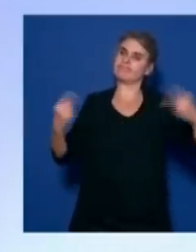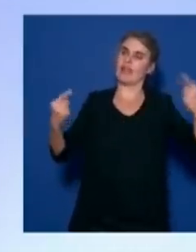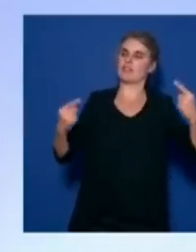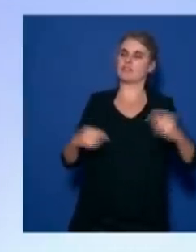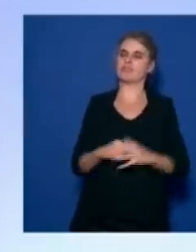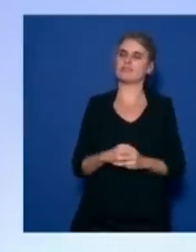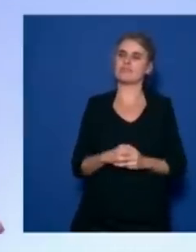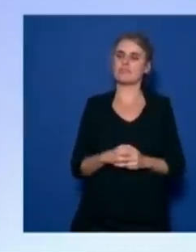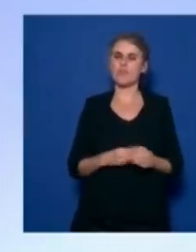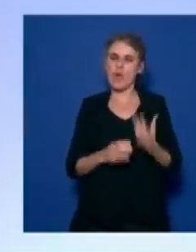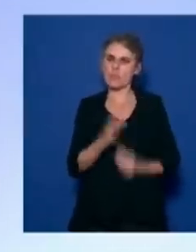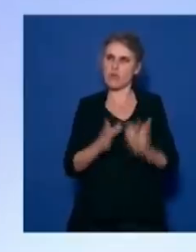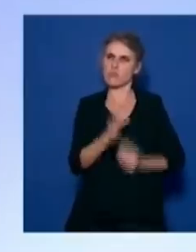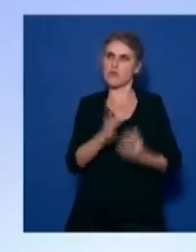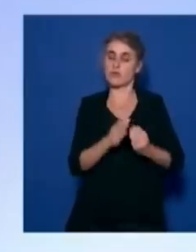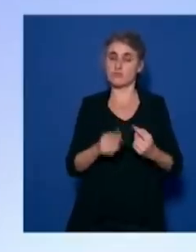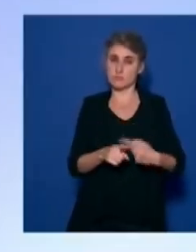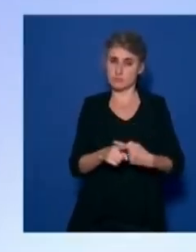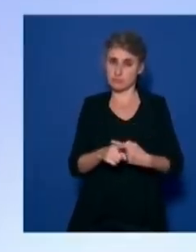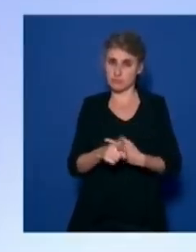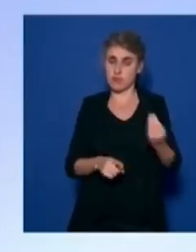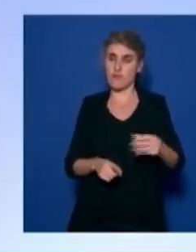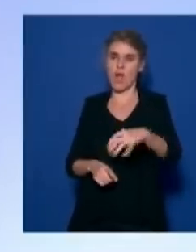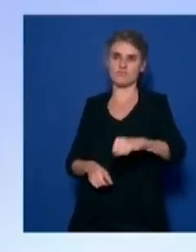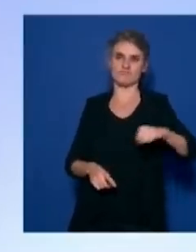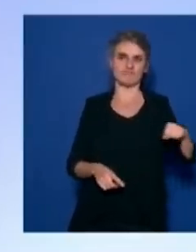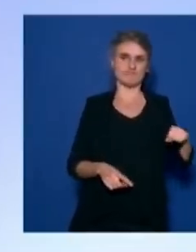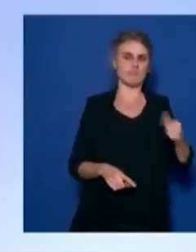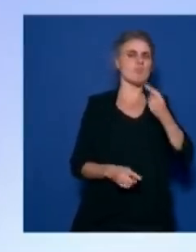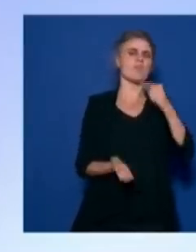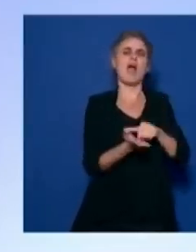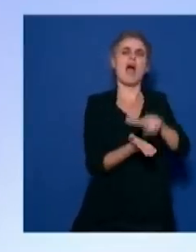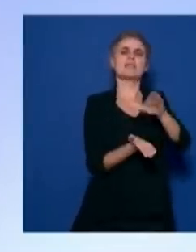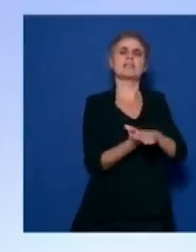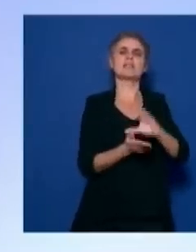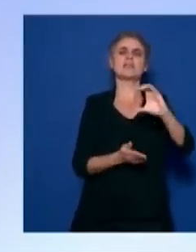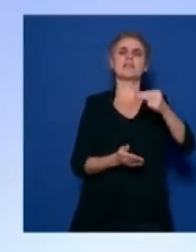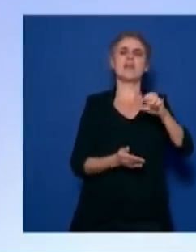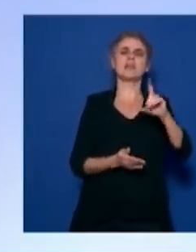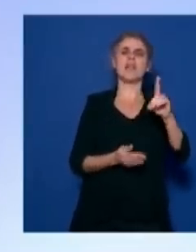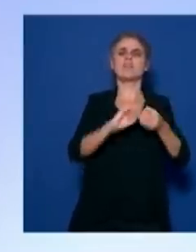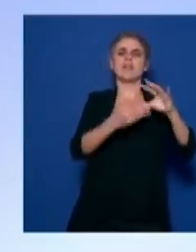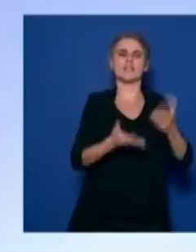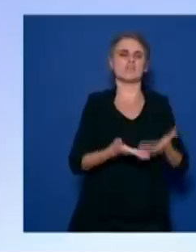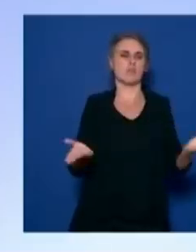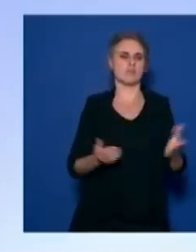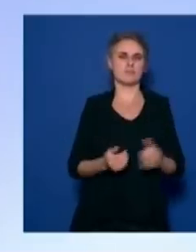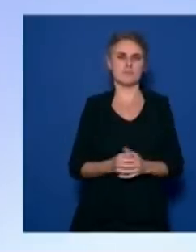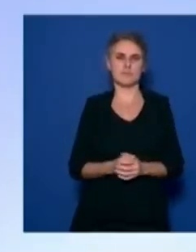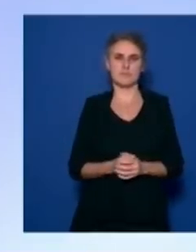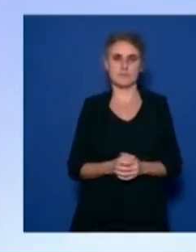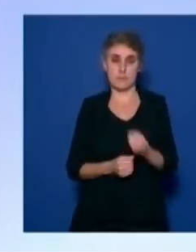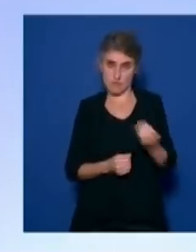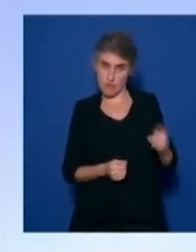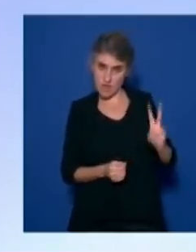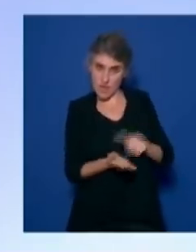et enfin la déscolarisation nous allons l'inscrire au cned ce sera très bien fait c'est plus simple pour nous ces enfants ne vont pas au